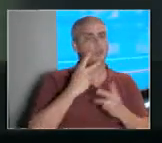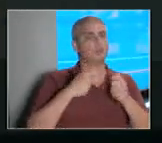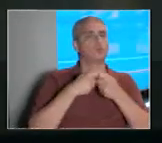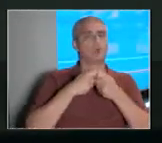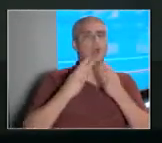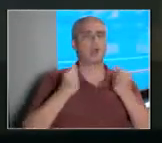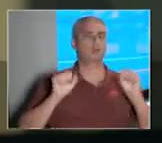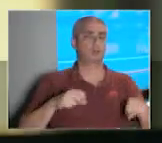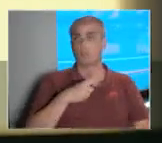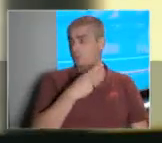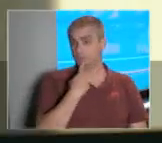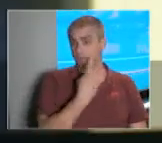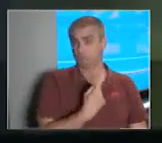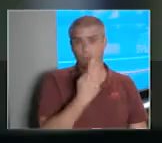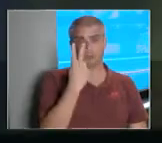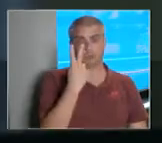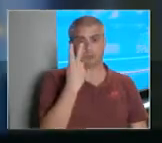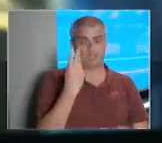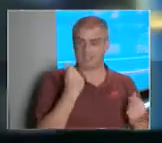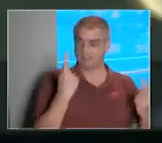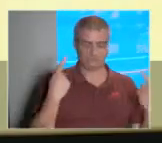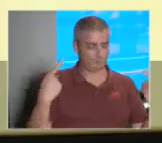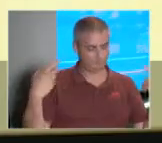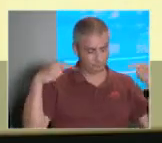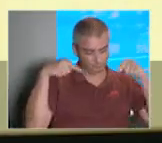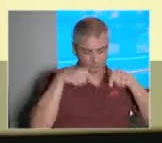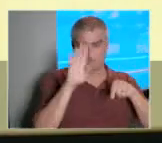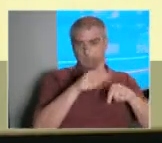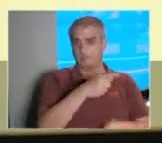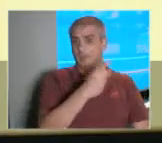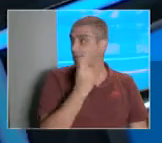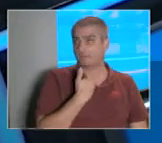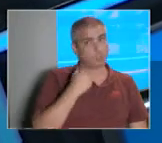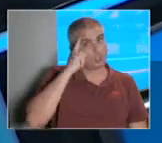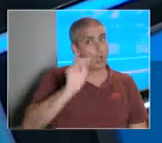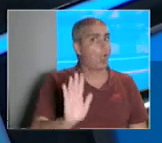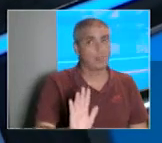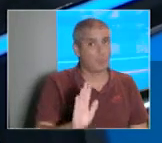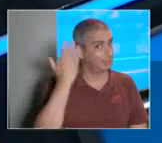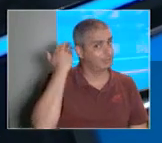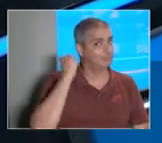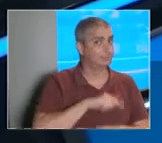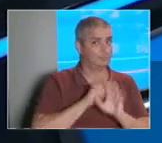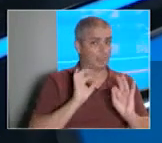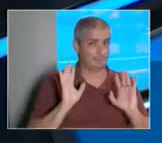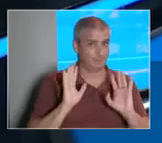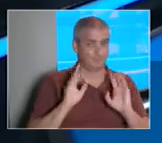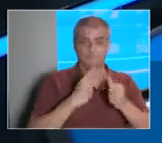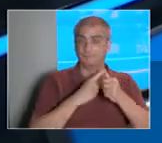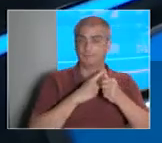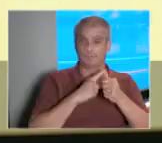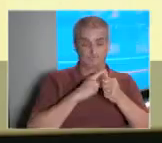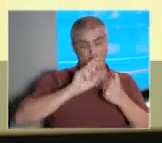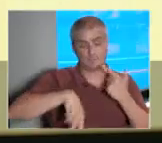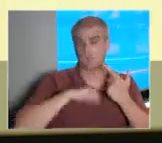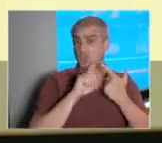השלטון, שבעצם מציירת שם שני ערוצי כסף שמתנגזים לנתניהו. דבר שאני לא ידעתי אותו בזמן אמיתי. דבר אחד. דבר שני,